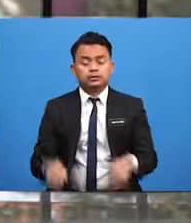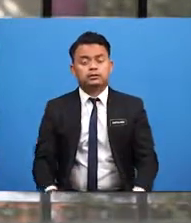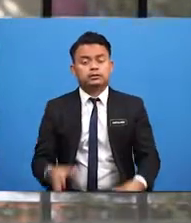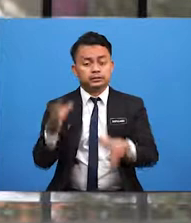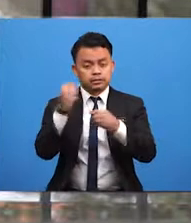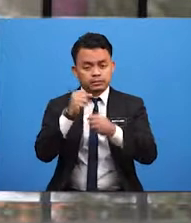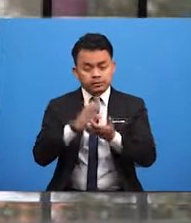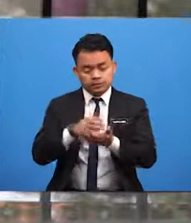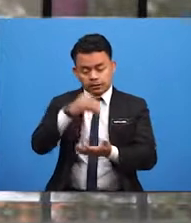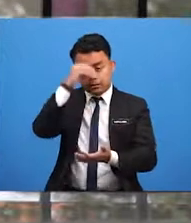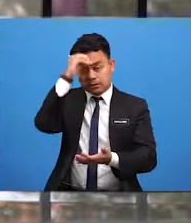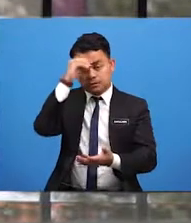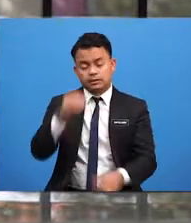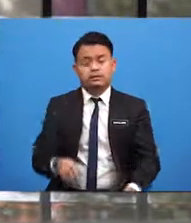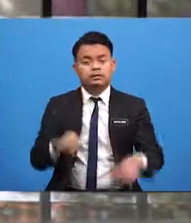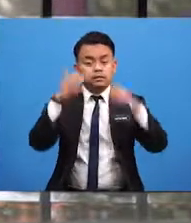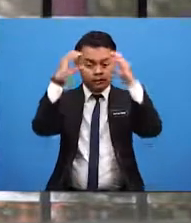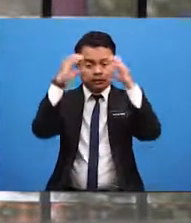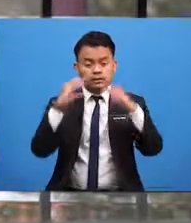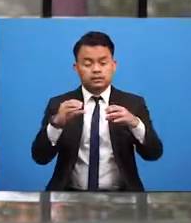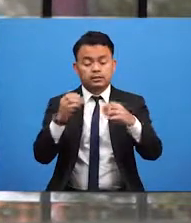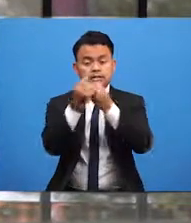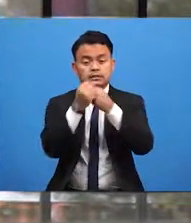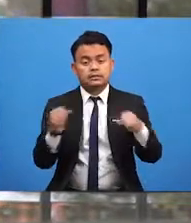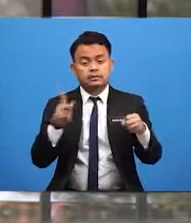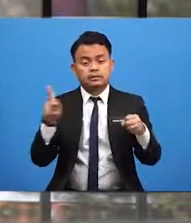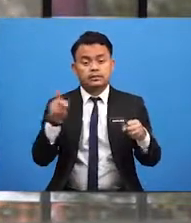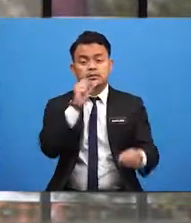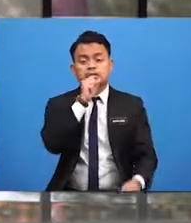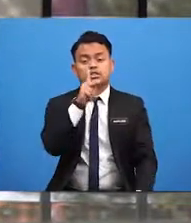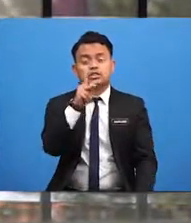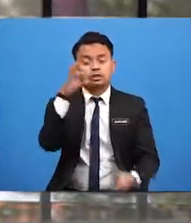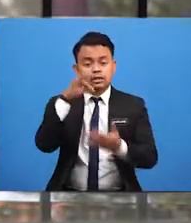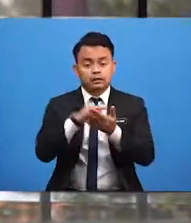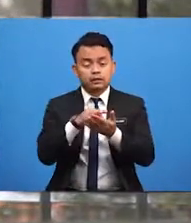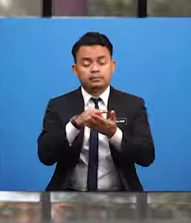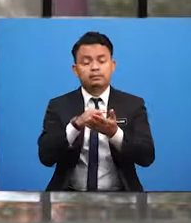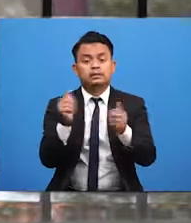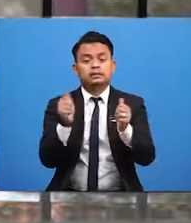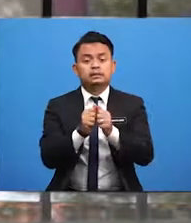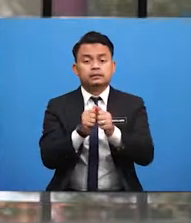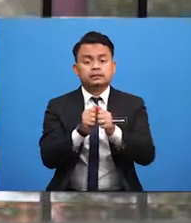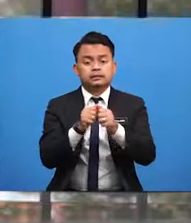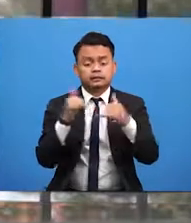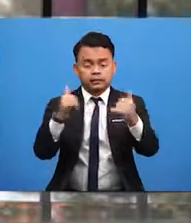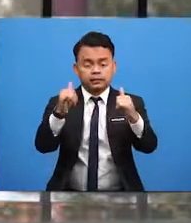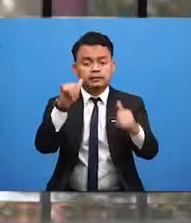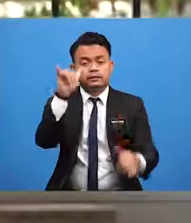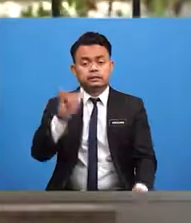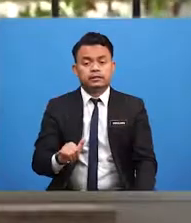murid-murid dapat mempelajari cara-cara menyediakan stok ayam dengan teknik yang betul.